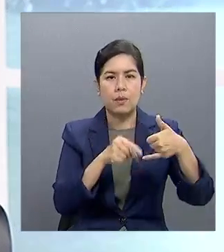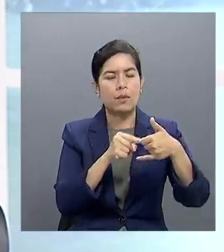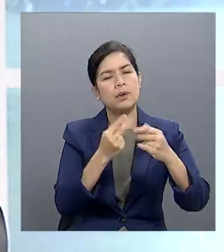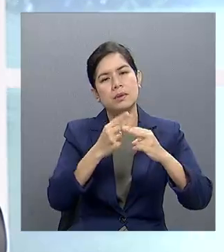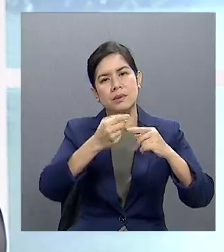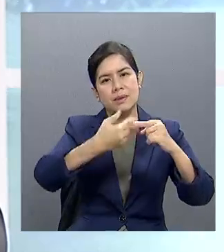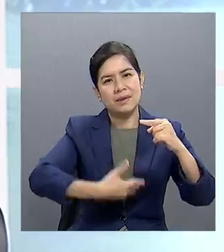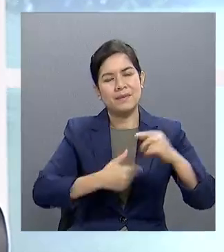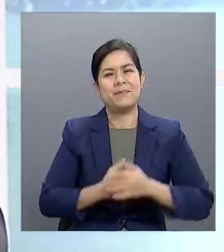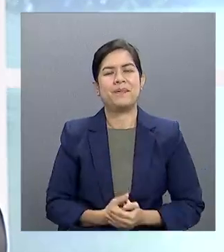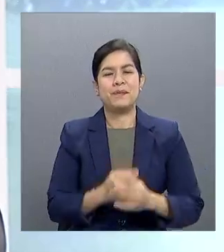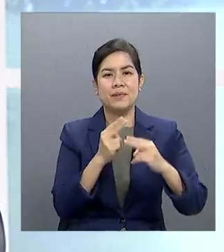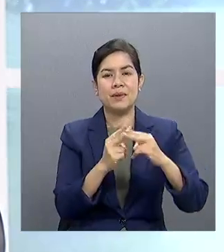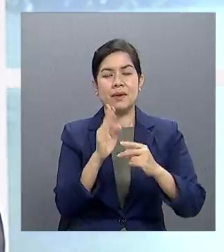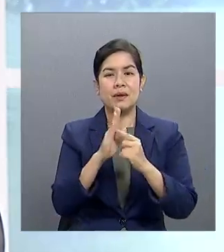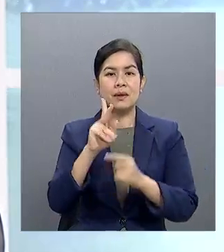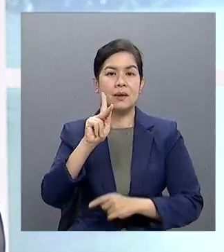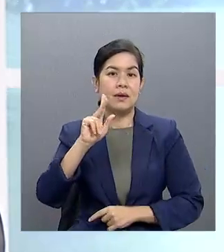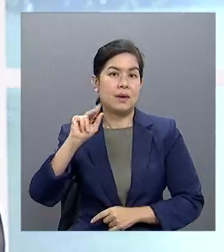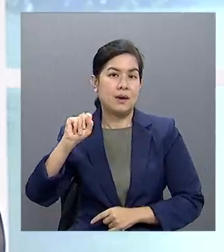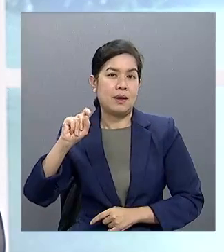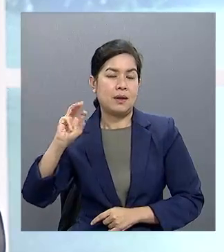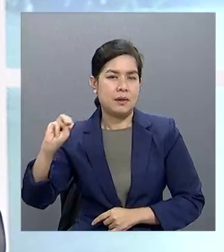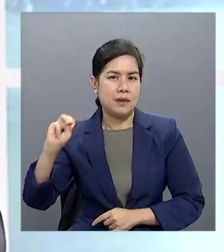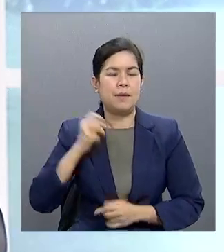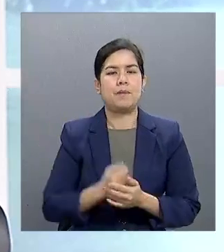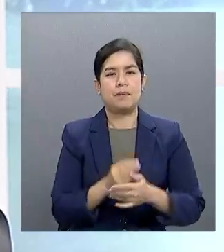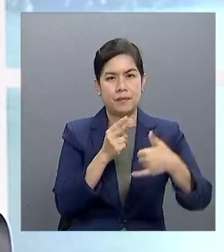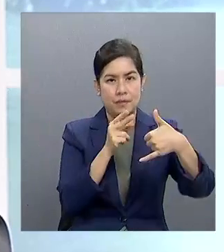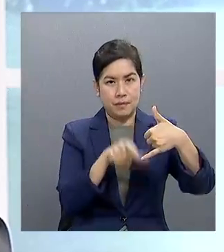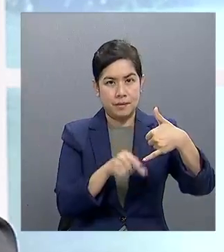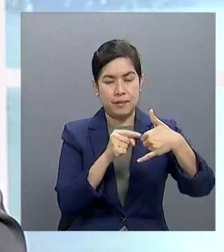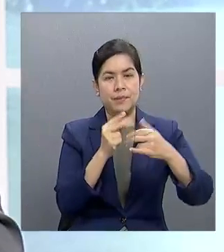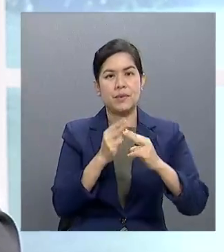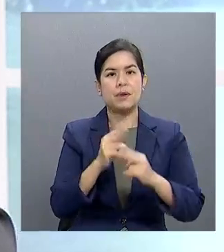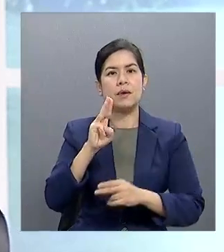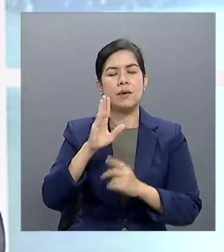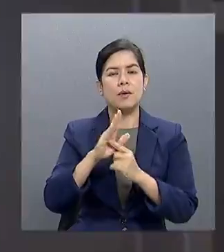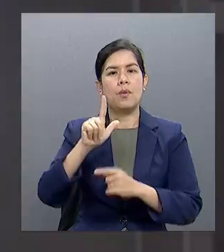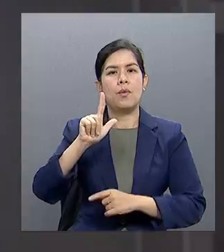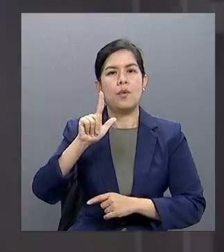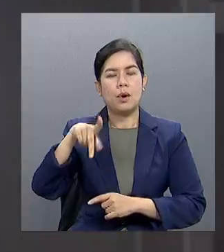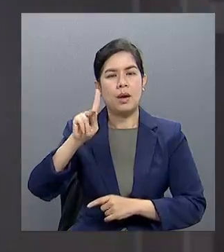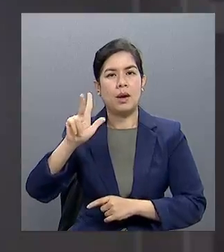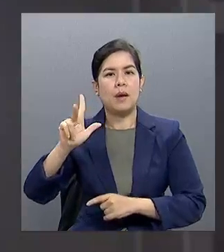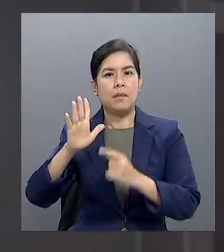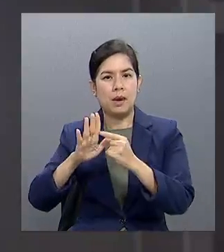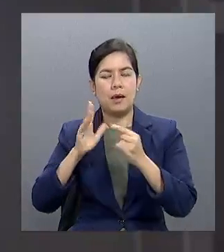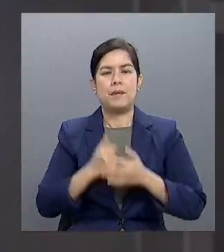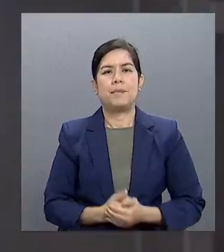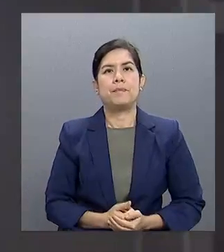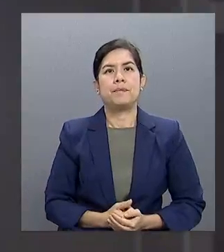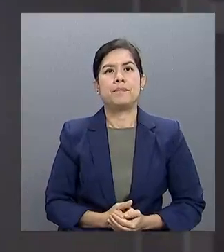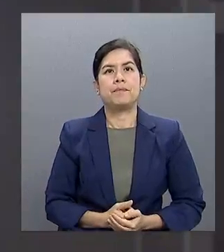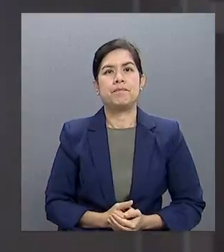ษมสิริป้อมเรืองนะครับแล้วก็มีคุณวัลภานะครับคุณน้ำตาลก็ติดตามรายการของเราด้วยนะครับ ทางฝั่งของเพจวันใหม่ไทย PBS